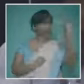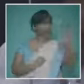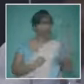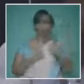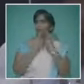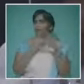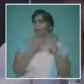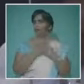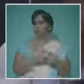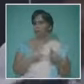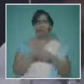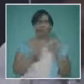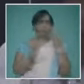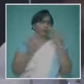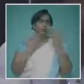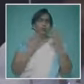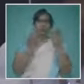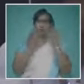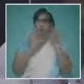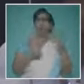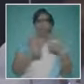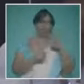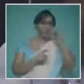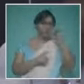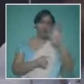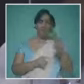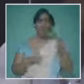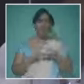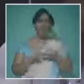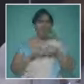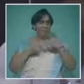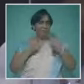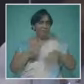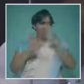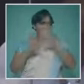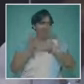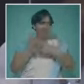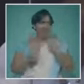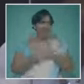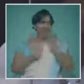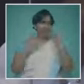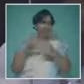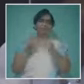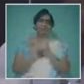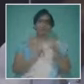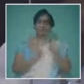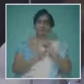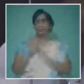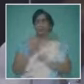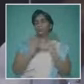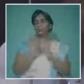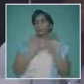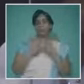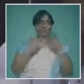විවිධ ආකෘති දිහා බලන්න ඕනේ. වැසීර්ෂයේ භාණ්ඩාගාරයේ මත පටවන ක්‍රියාදහමෙන්